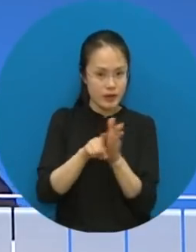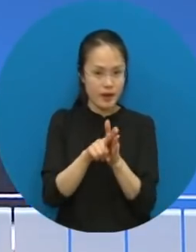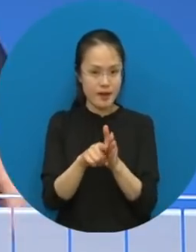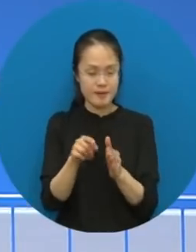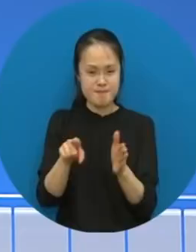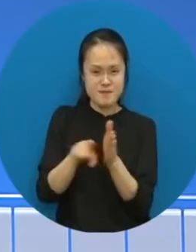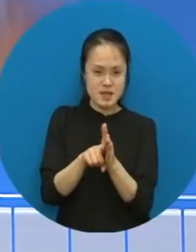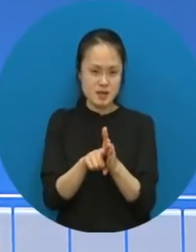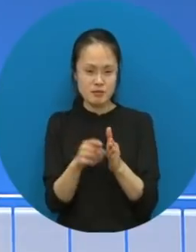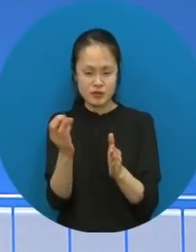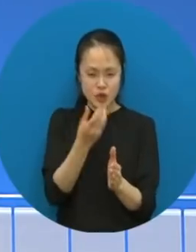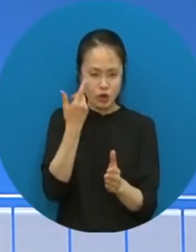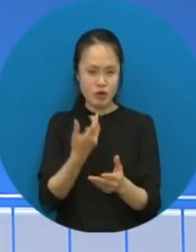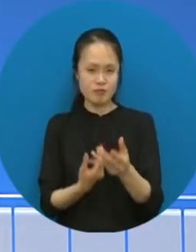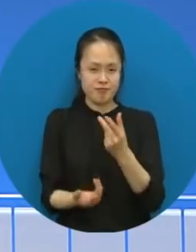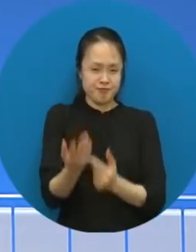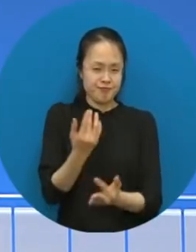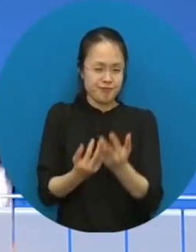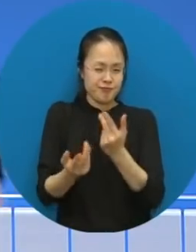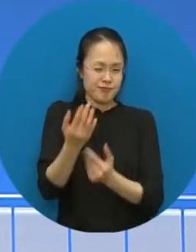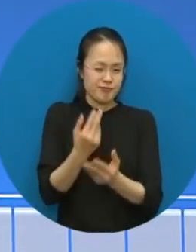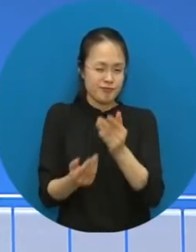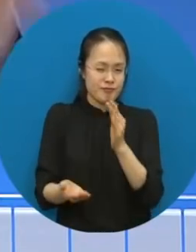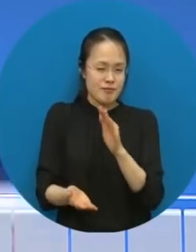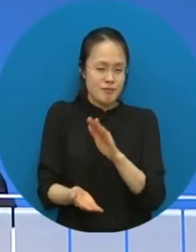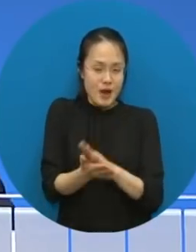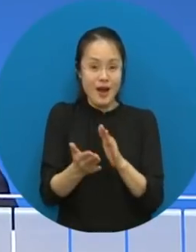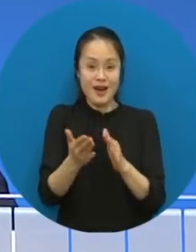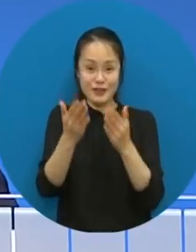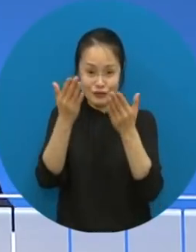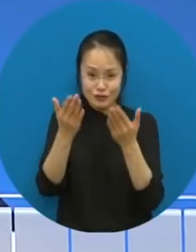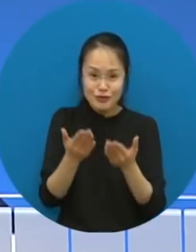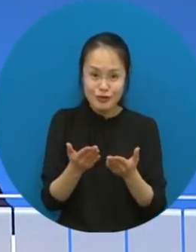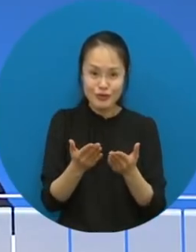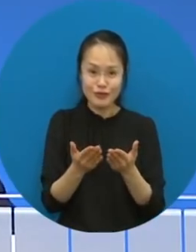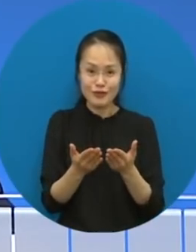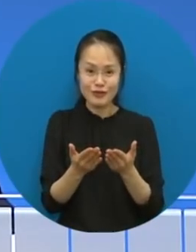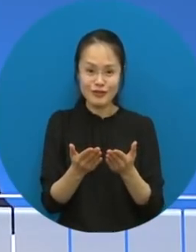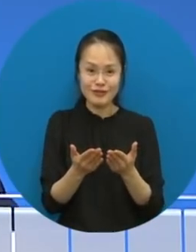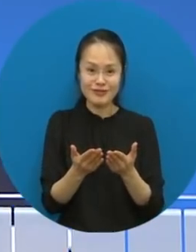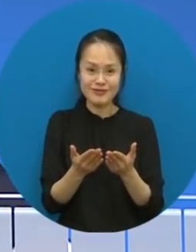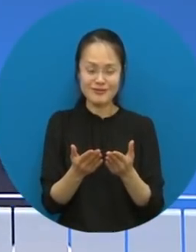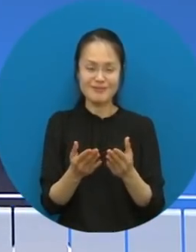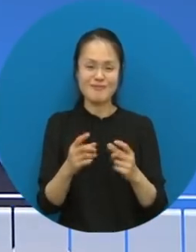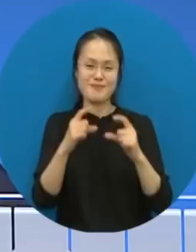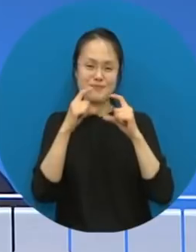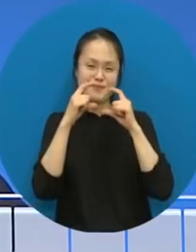주시고 도시가 바뀌게 하여 주시고 나라가 이끌게 하실 것이라고 선포합니다